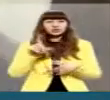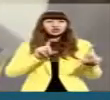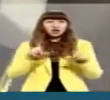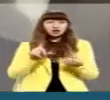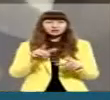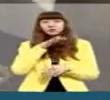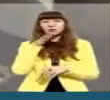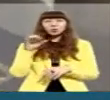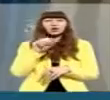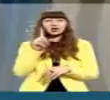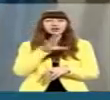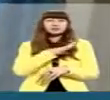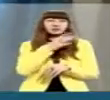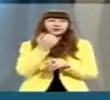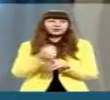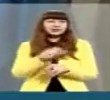Бірнеше турнирдің жеңімпазы.